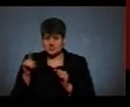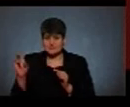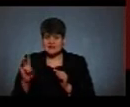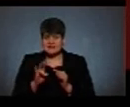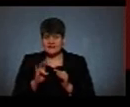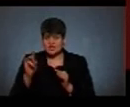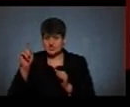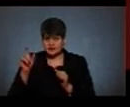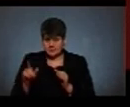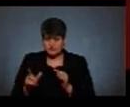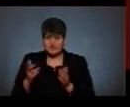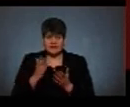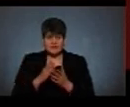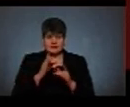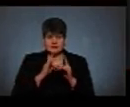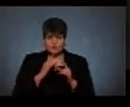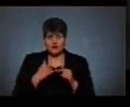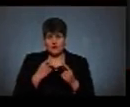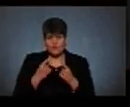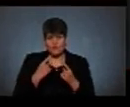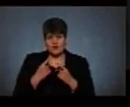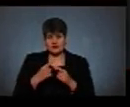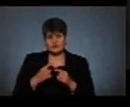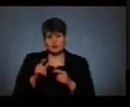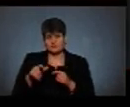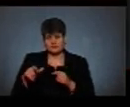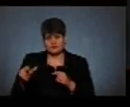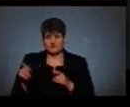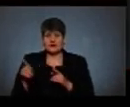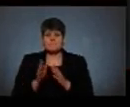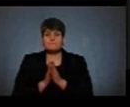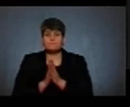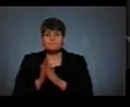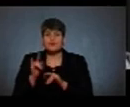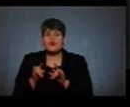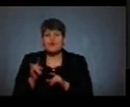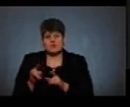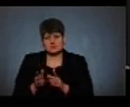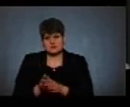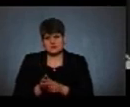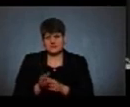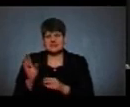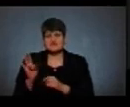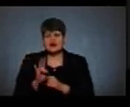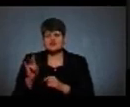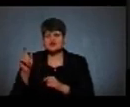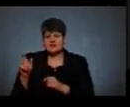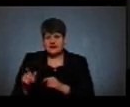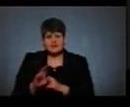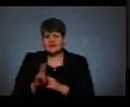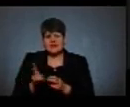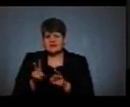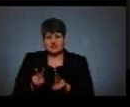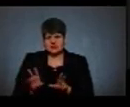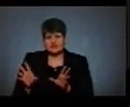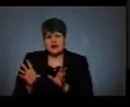де відбуваються збори, в першу чергу говорять самі парафіяни. І вони просять священника не залишати